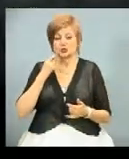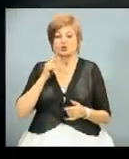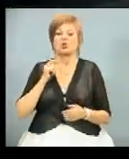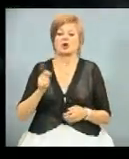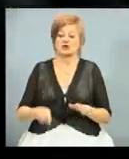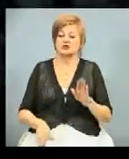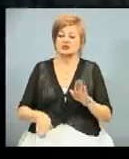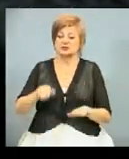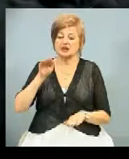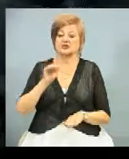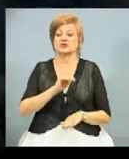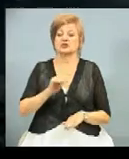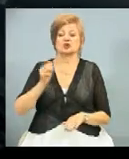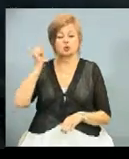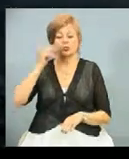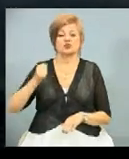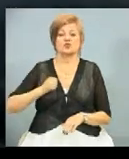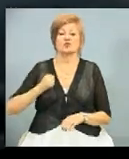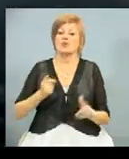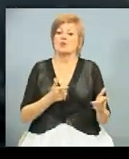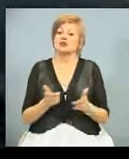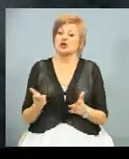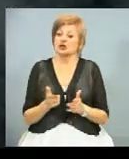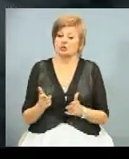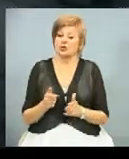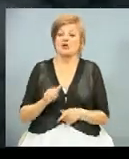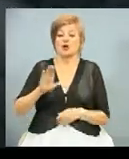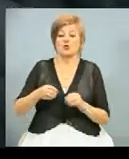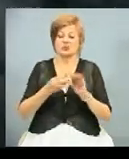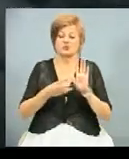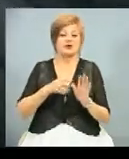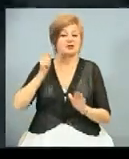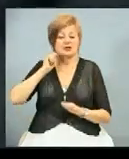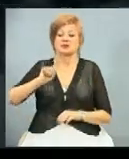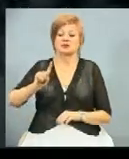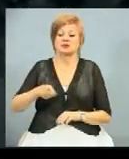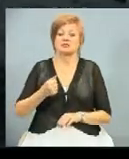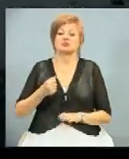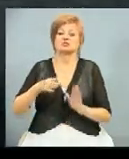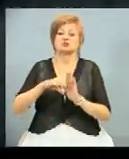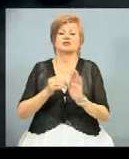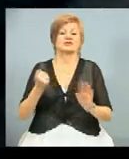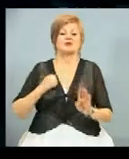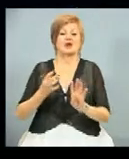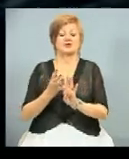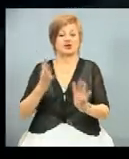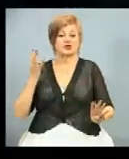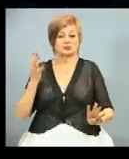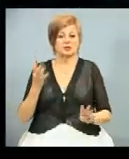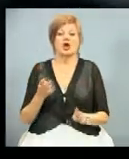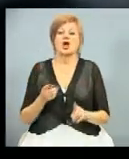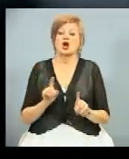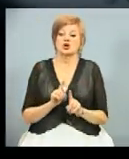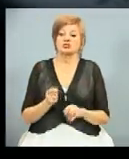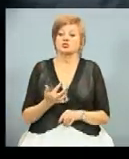школи хлопчаки починають вивчати військову підготовку, а після 18 років їх закликають долучитись до лав військовослужбовців. За